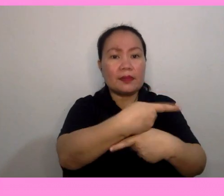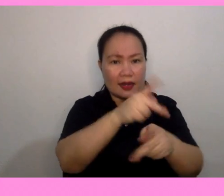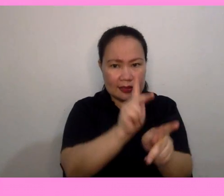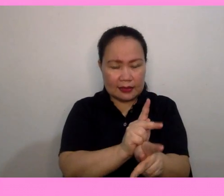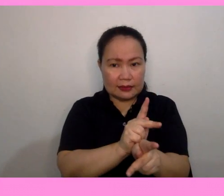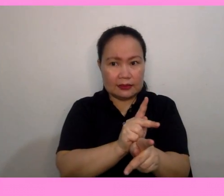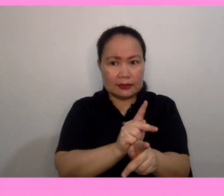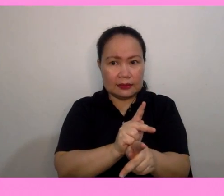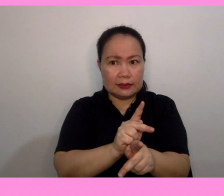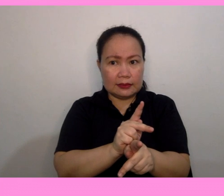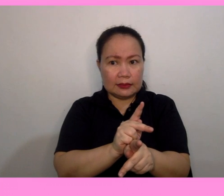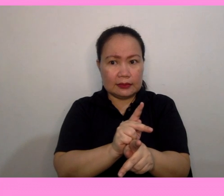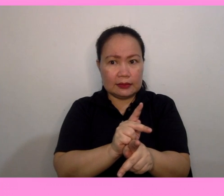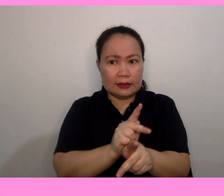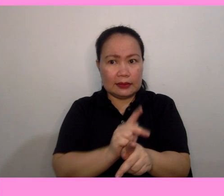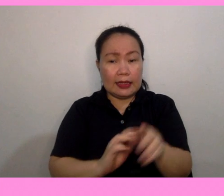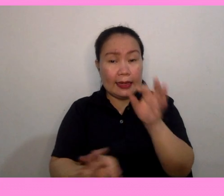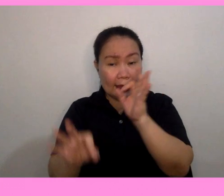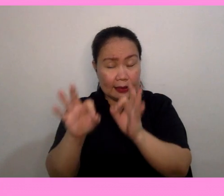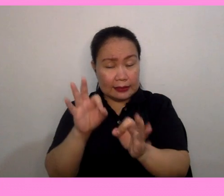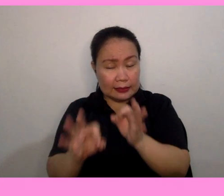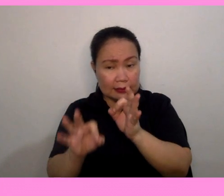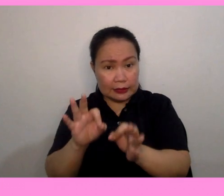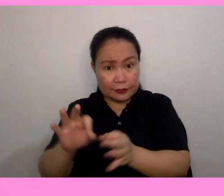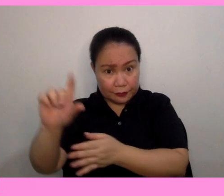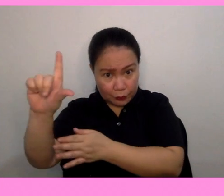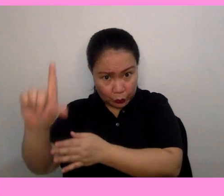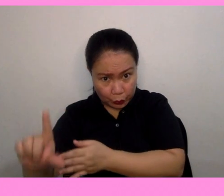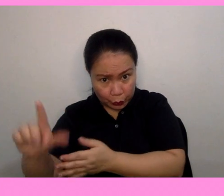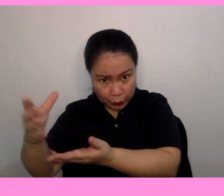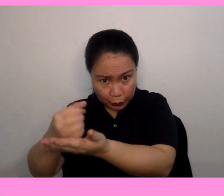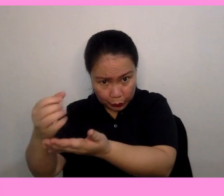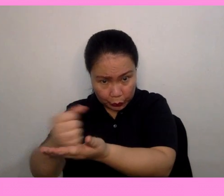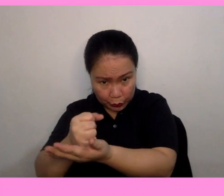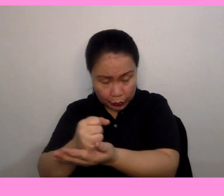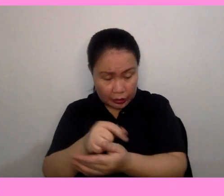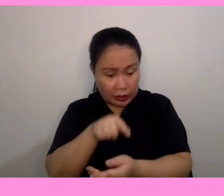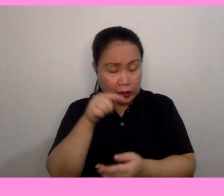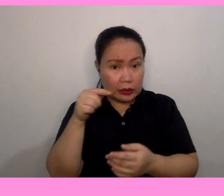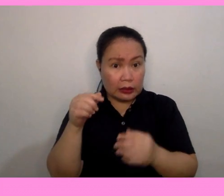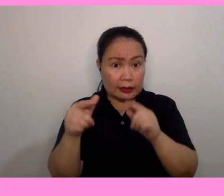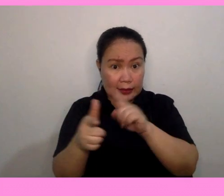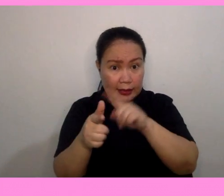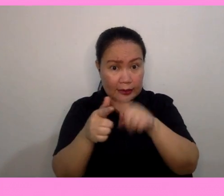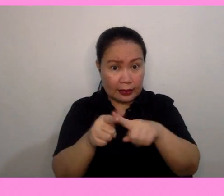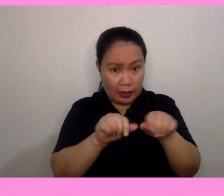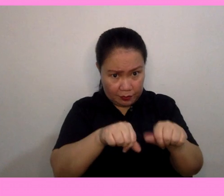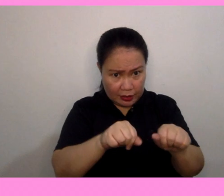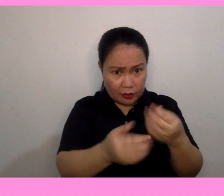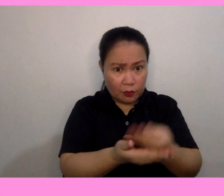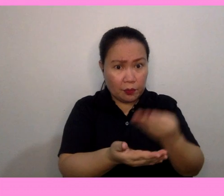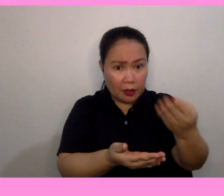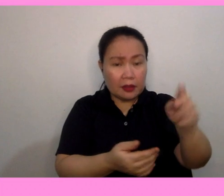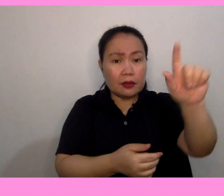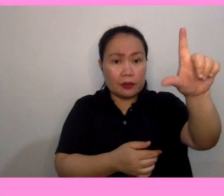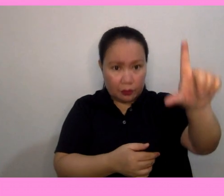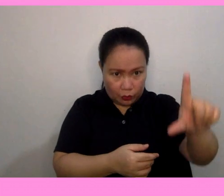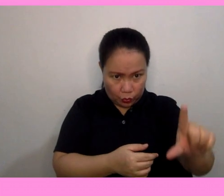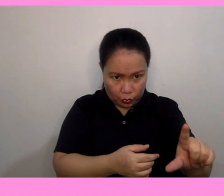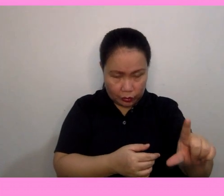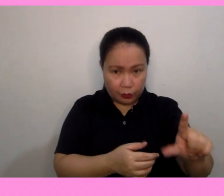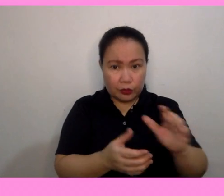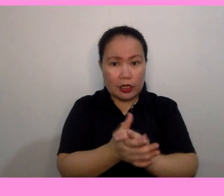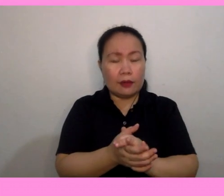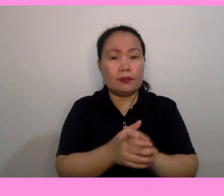produkto. Gayun din naman, sa pagbaba ng kita, ang kanyang kakayahang bumili ng produkto ay